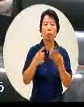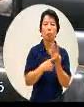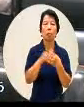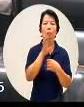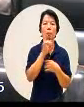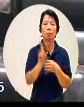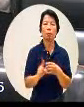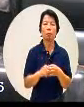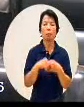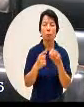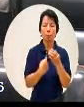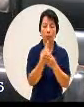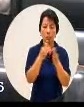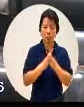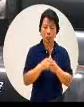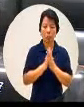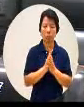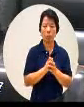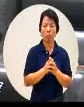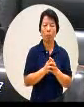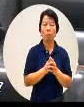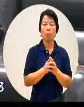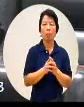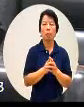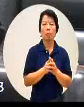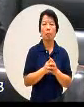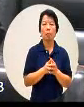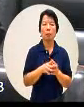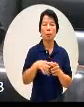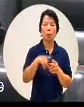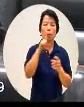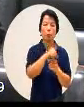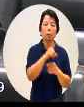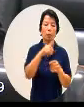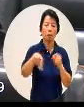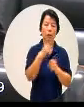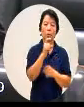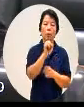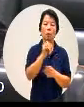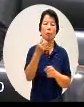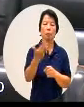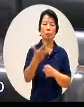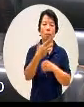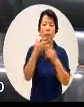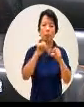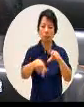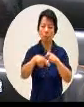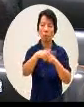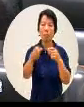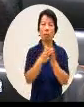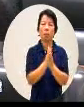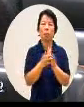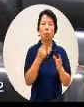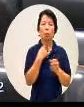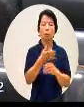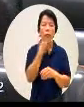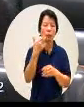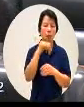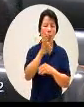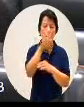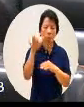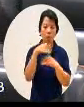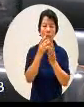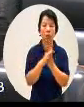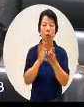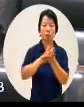這個只會收到108家的廠商氣候變遷氣候變遷有六大因素有什麼特特的